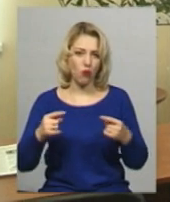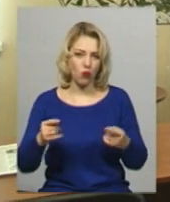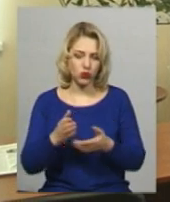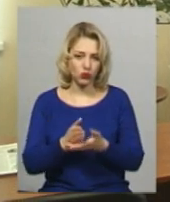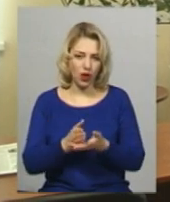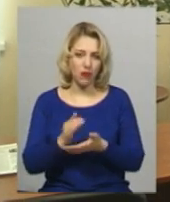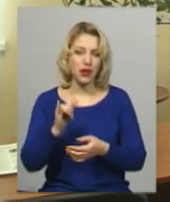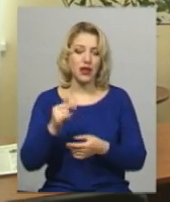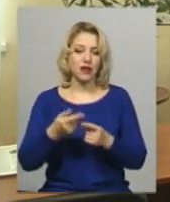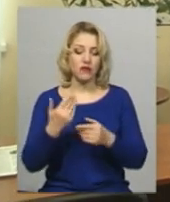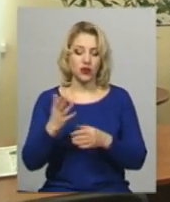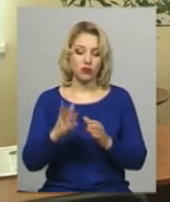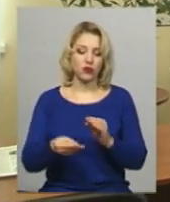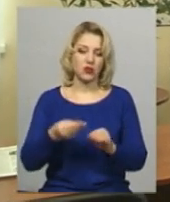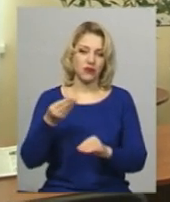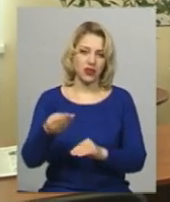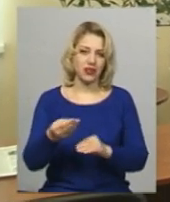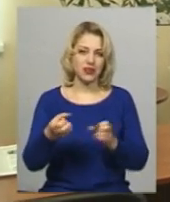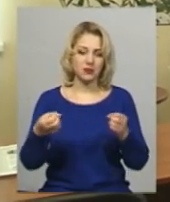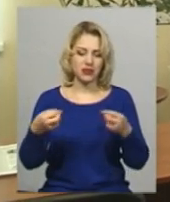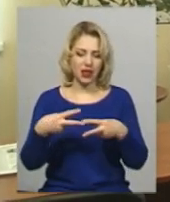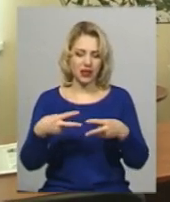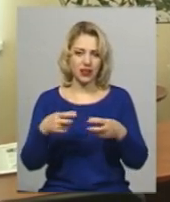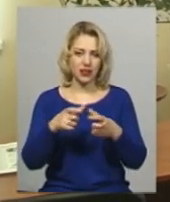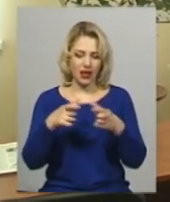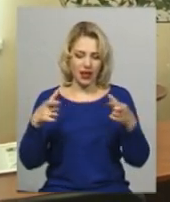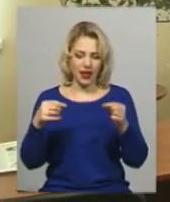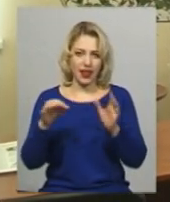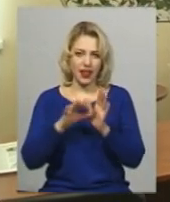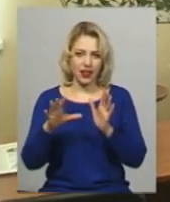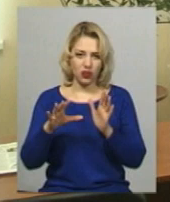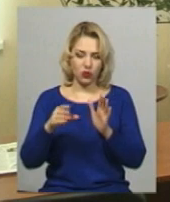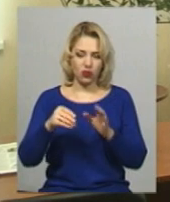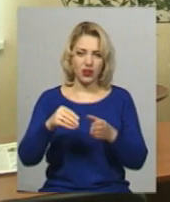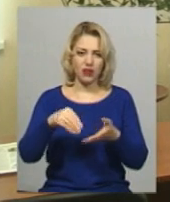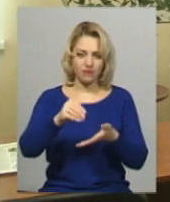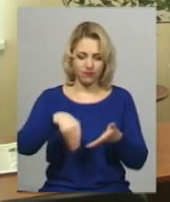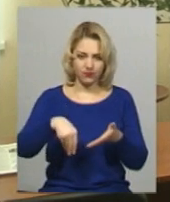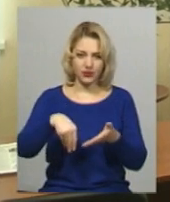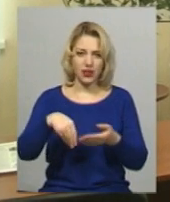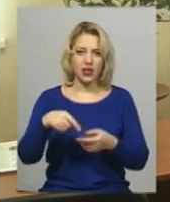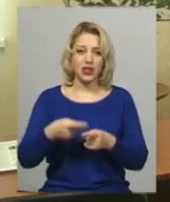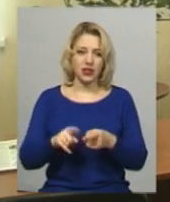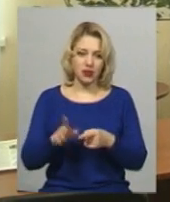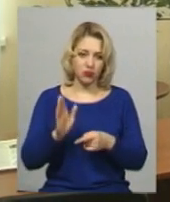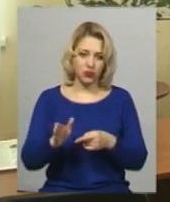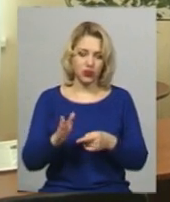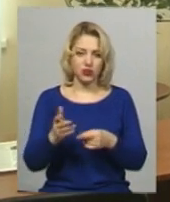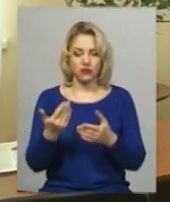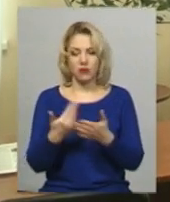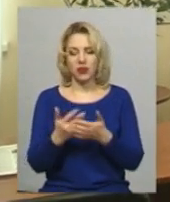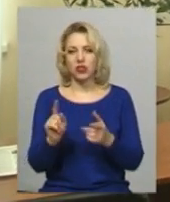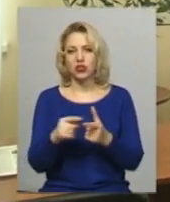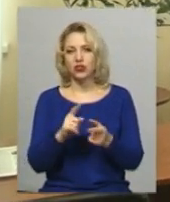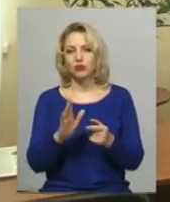цей квиточок, ну, спеціально буде устройство, валідатори, валідувати цей електронний квиточок, буде... Чи це буде певна